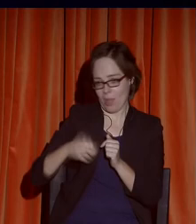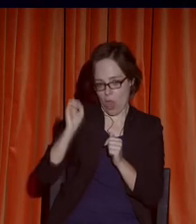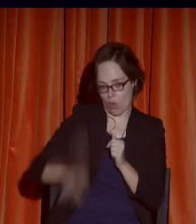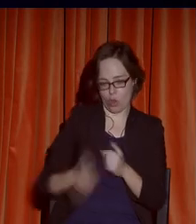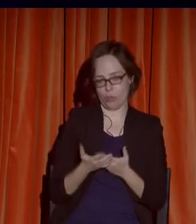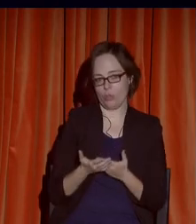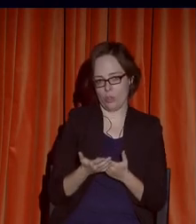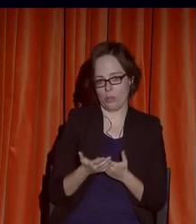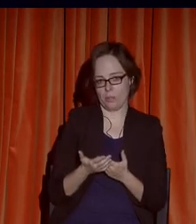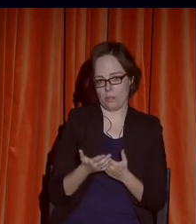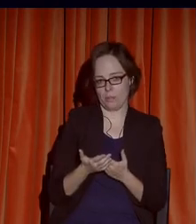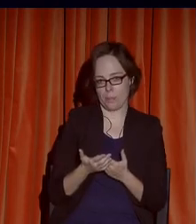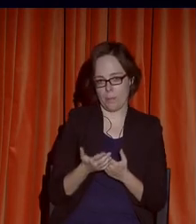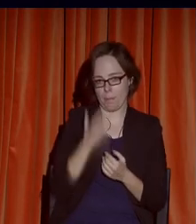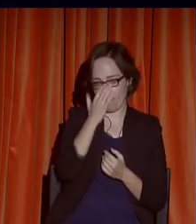Po trzecie chciałabym